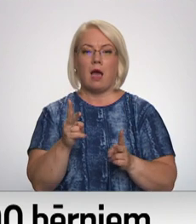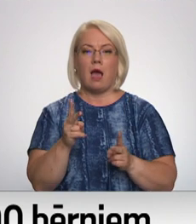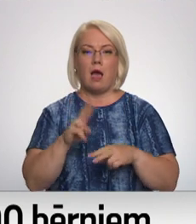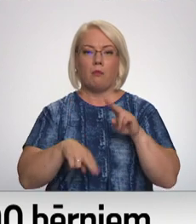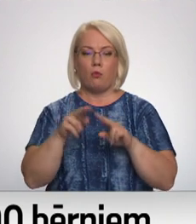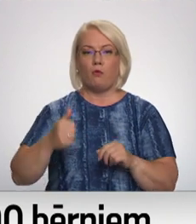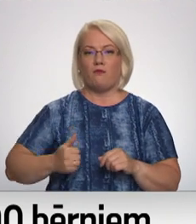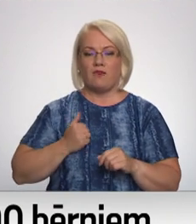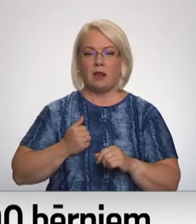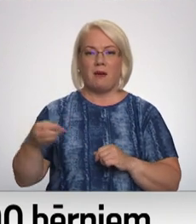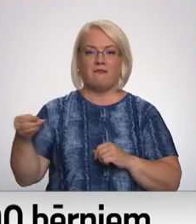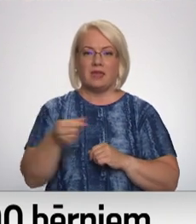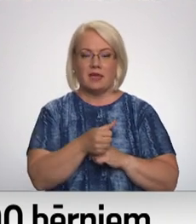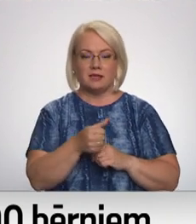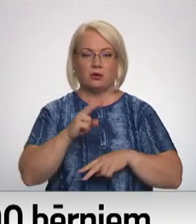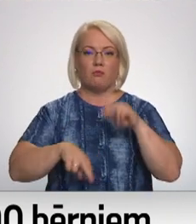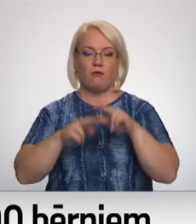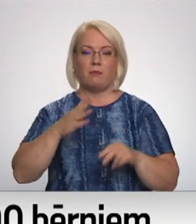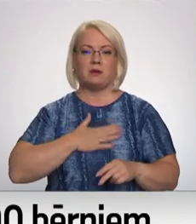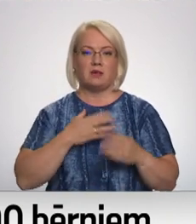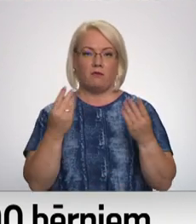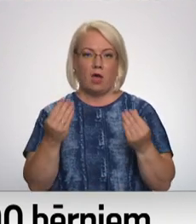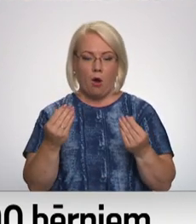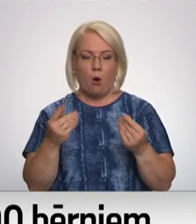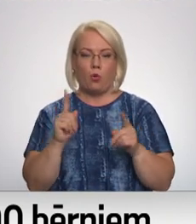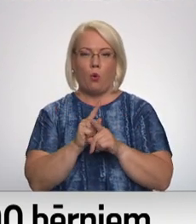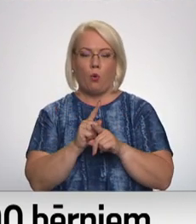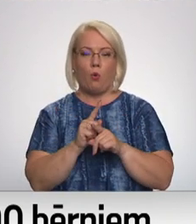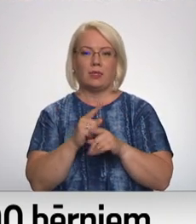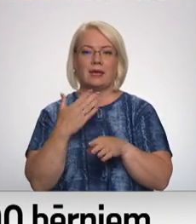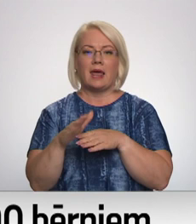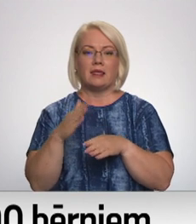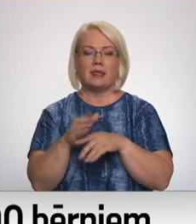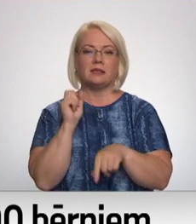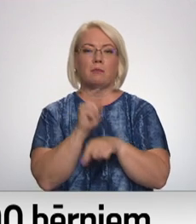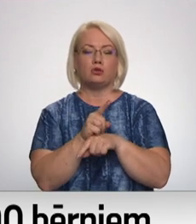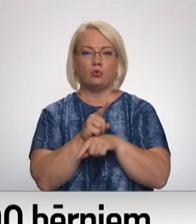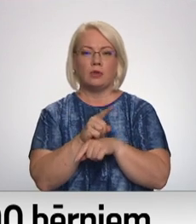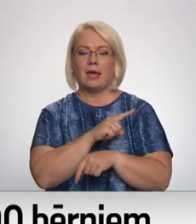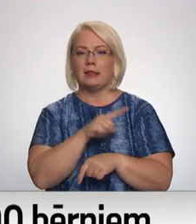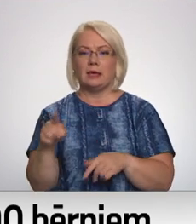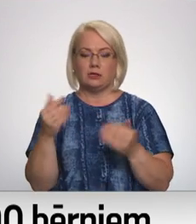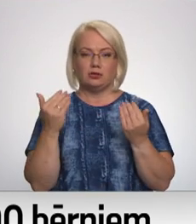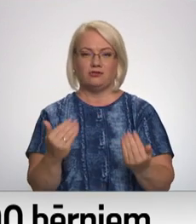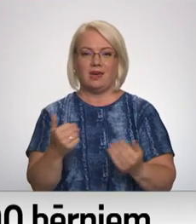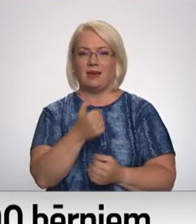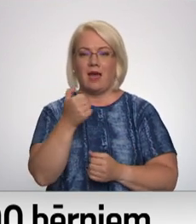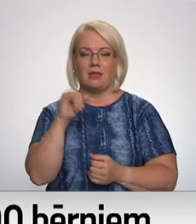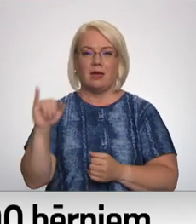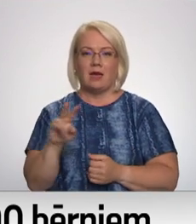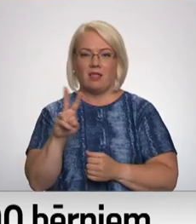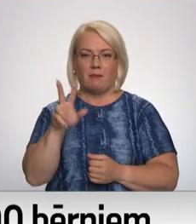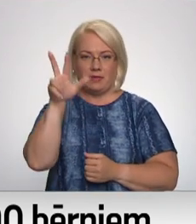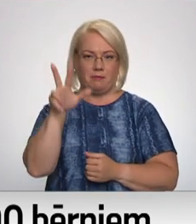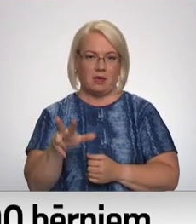ir finansējis un būvējis par saviem līdzekļiem un kreditējis pasūtītāju patiesībā, līdz pat šī gada janvārim, pa 3 mēnešiem.